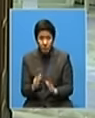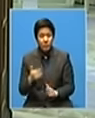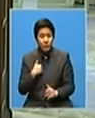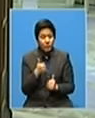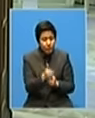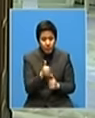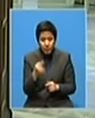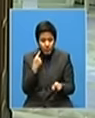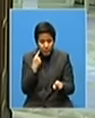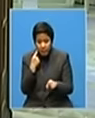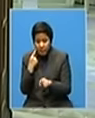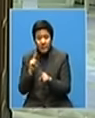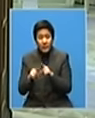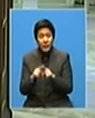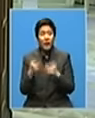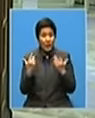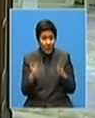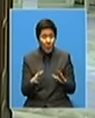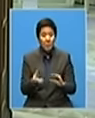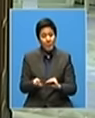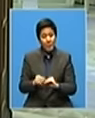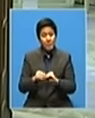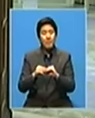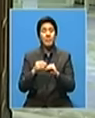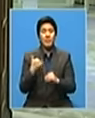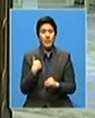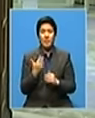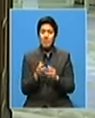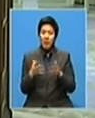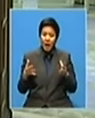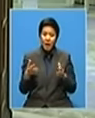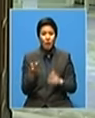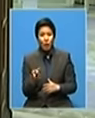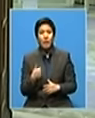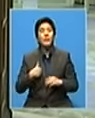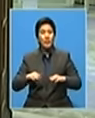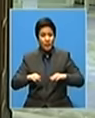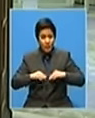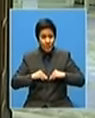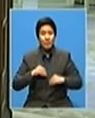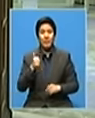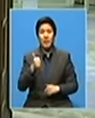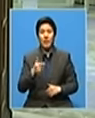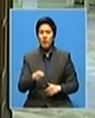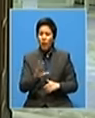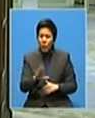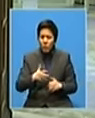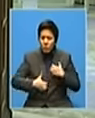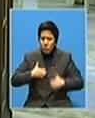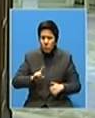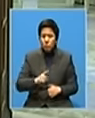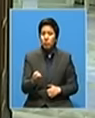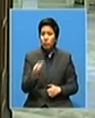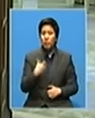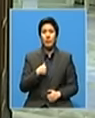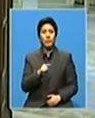เพื่อจะรับฟังปัญหาต่างๆนะมันก็มากขึ้นตามลำดับนะครับมากบ้างน้อยบ้างผมรับได้ทั้งหมดอ่ะเพราะว่าเป็นความทุกข์ของประชาชนนะครับเป็